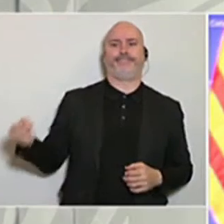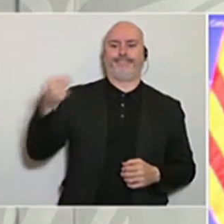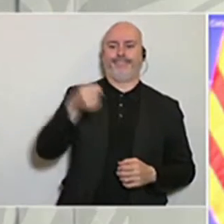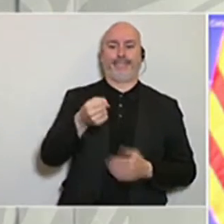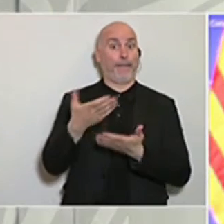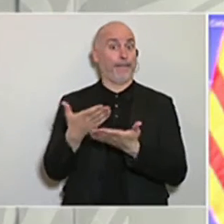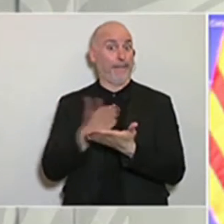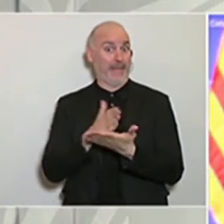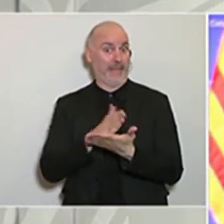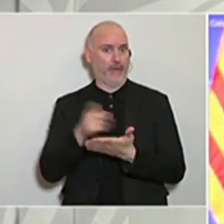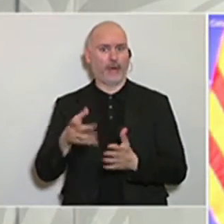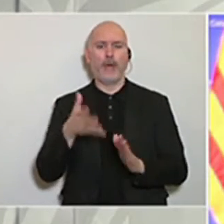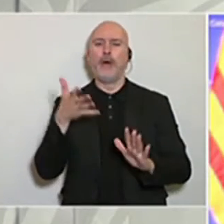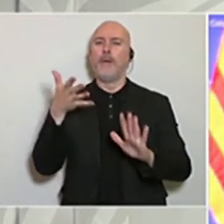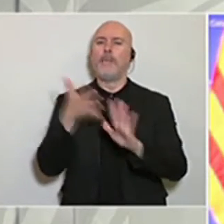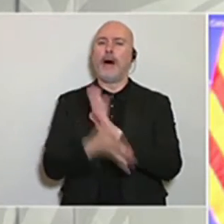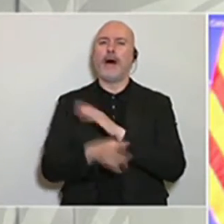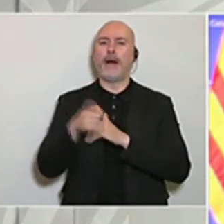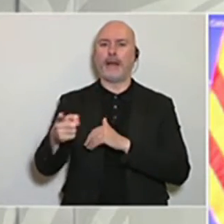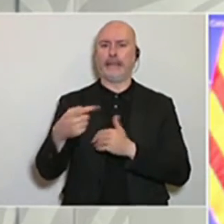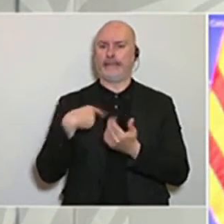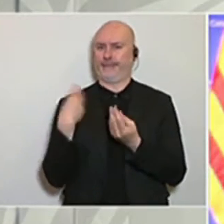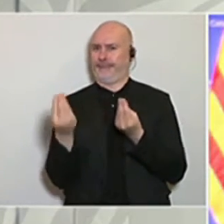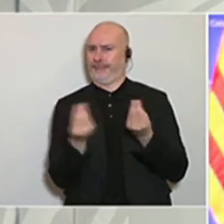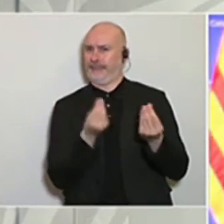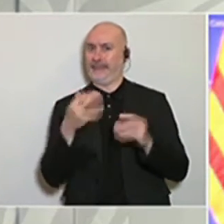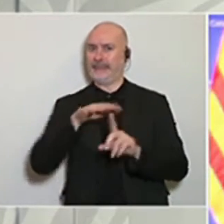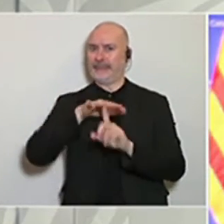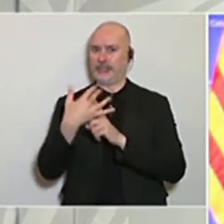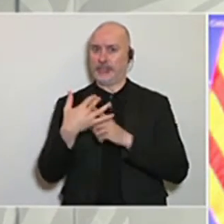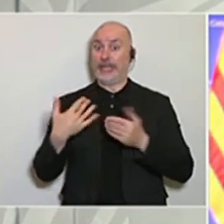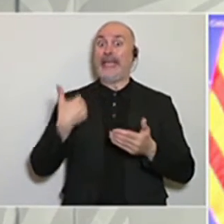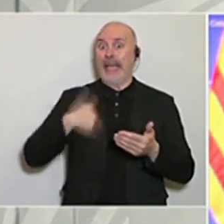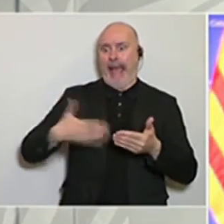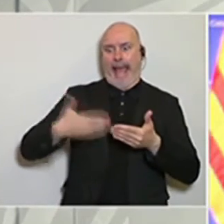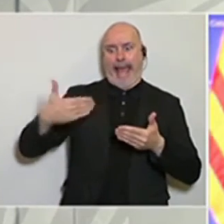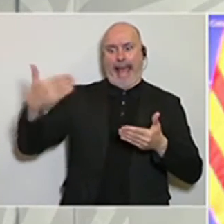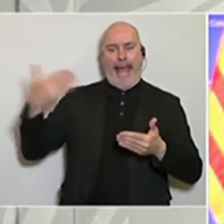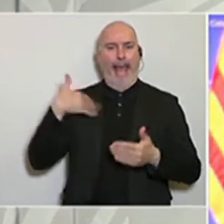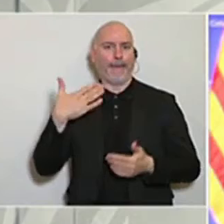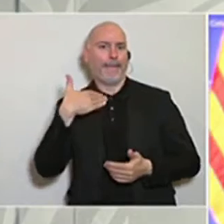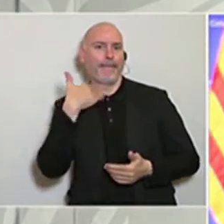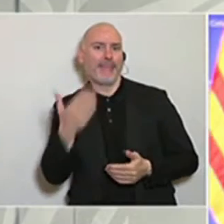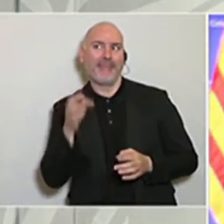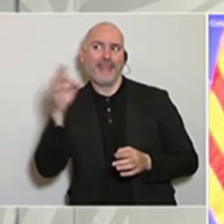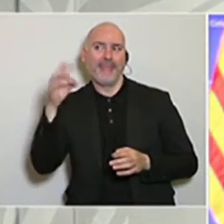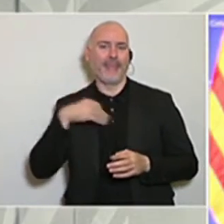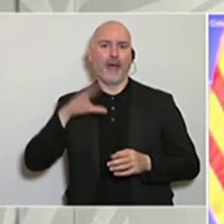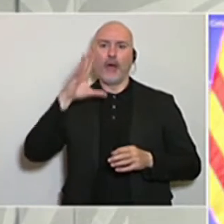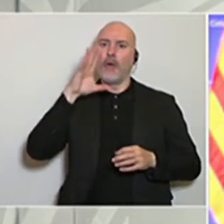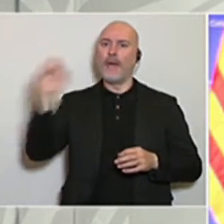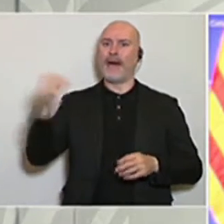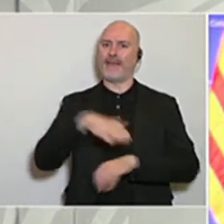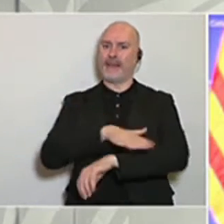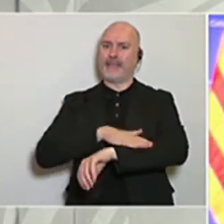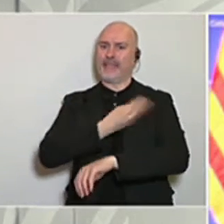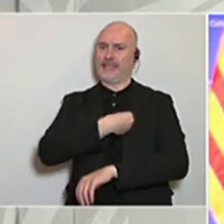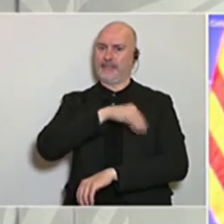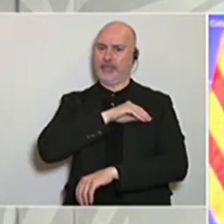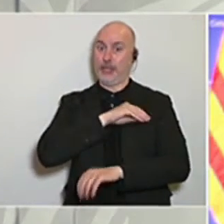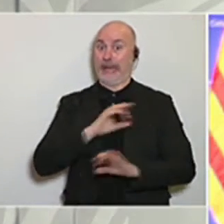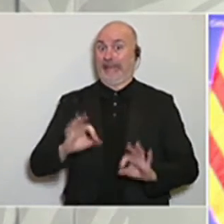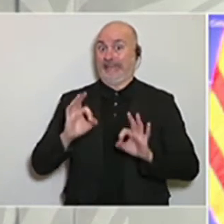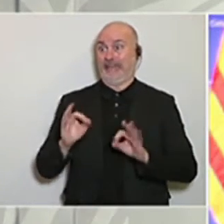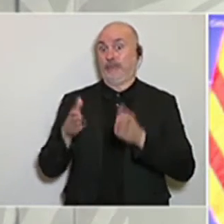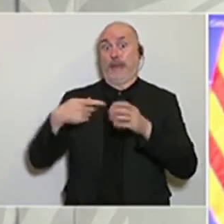mediador, tenint en compte el tarannà que ja venim coneixent per part del govern de l'estat espanyol i concretament